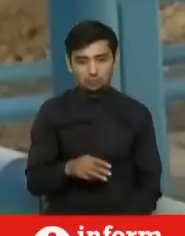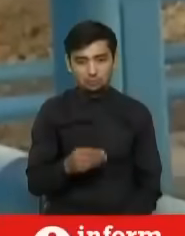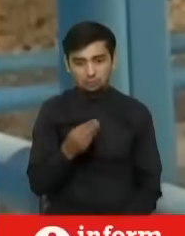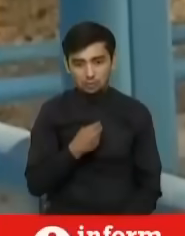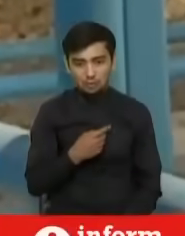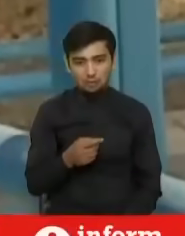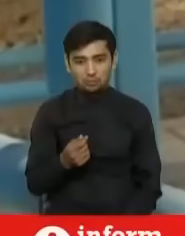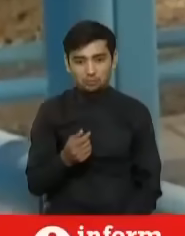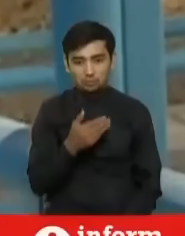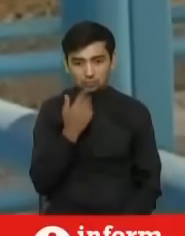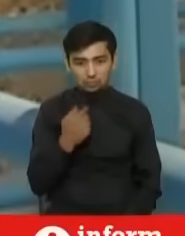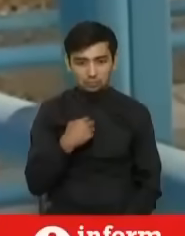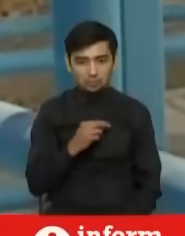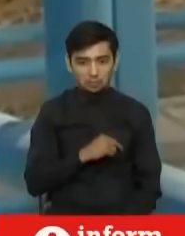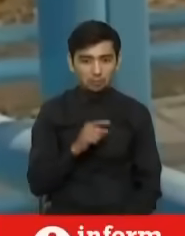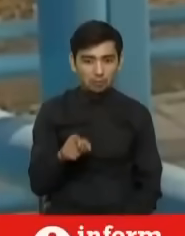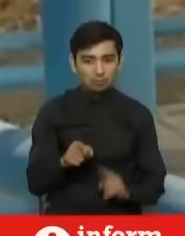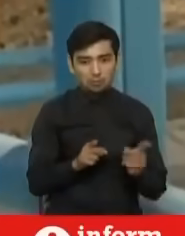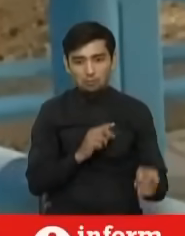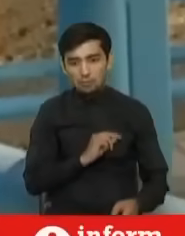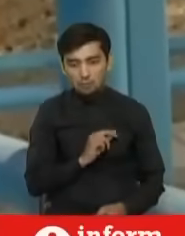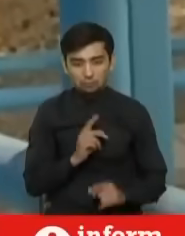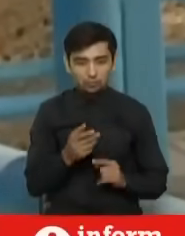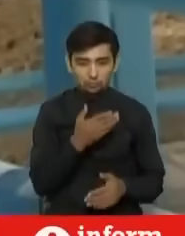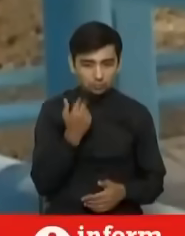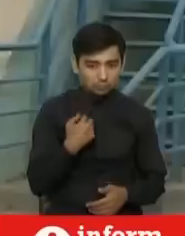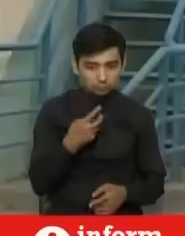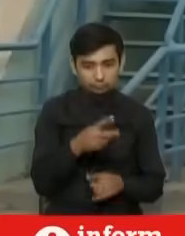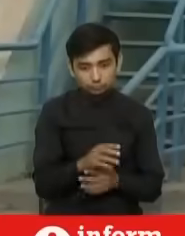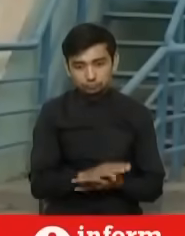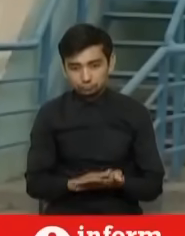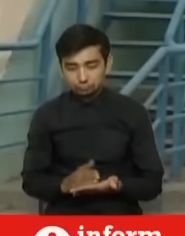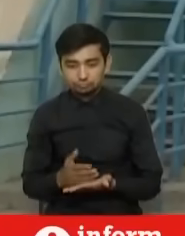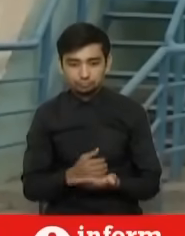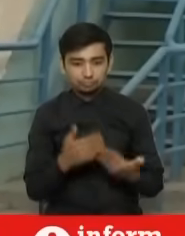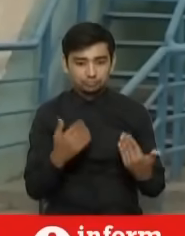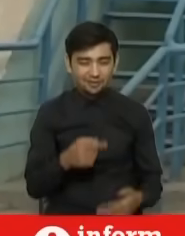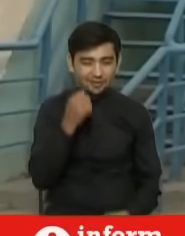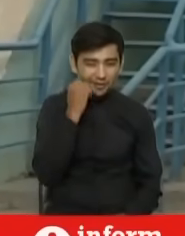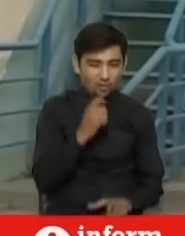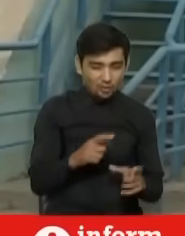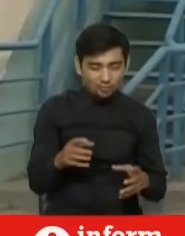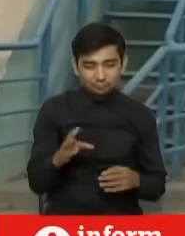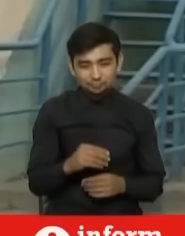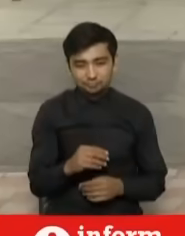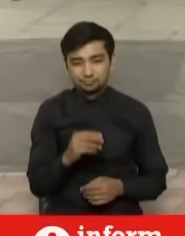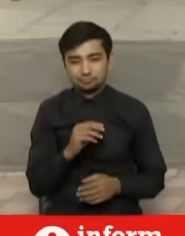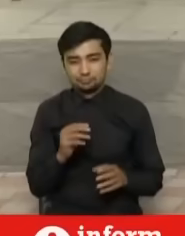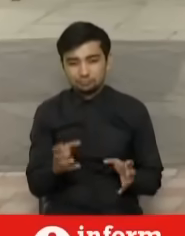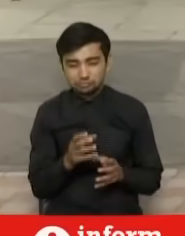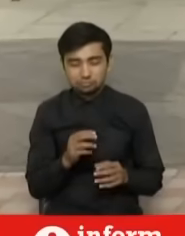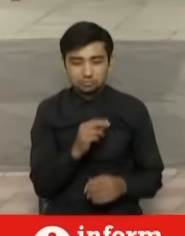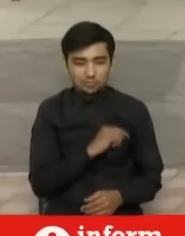жоқ. Біз ол мен істемеймін, сен істе деген әңгіме жоқ, көрдік па тазалап аламыз болды. Бұл орталықта қариялардың көңілін тауып, толыққанды қызмет жасап